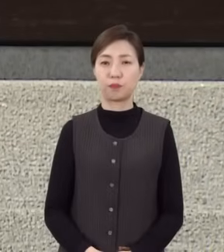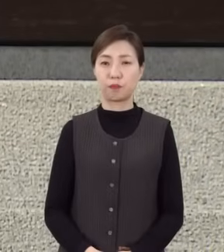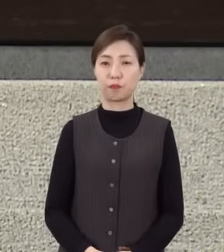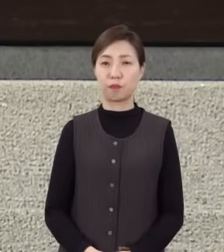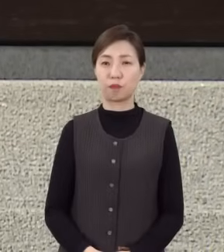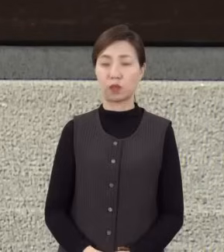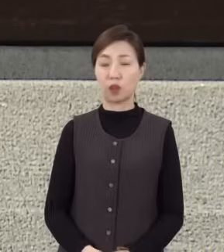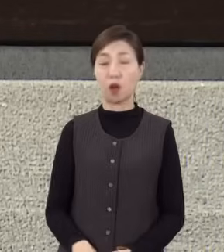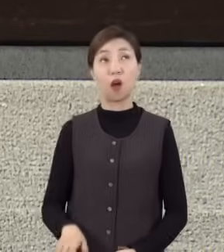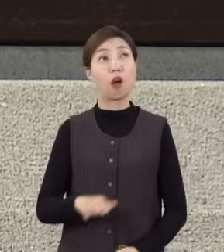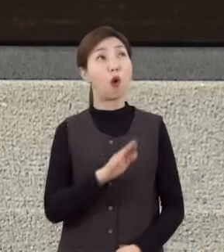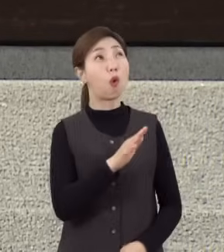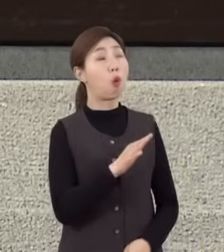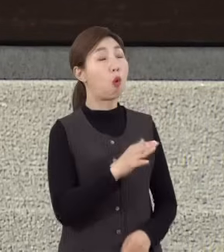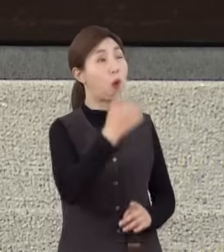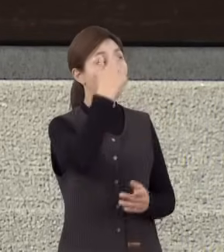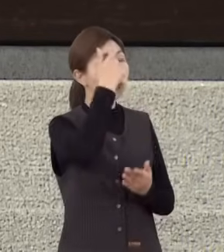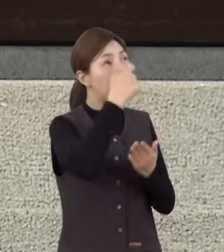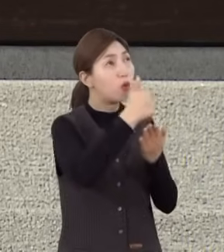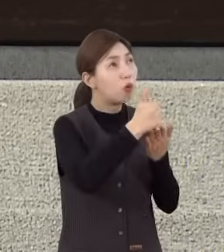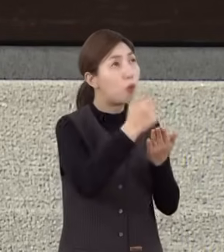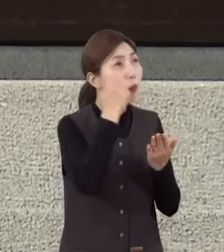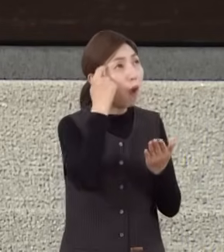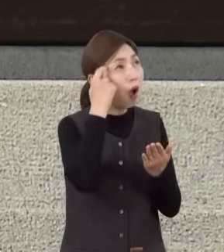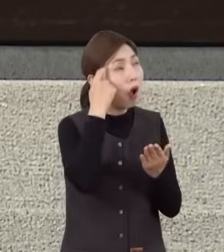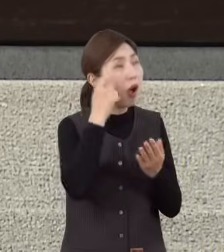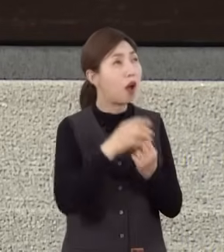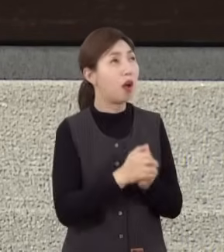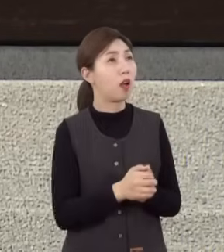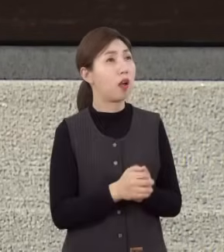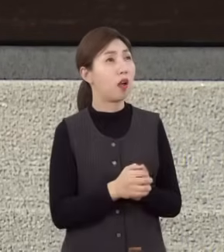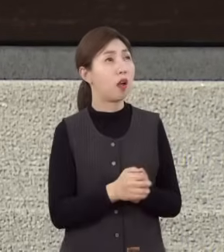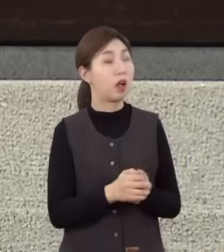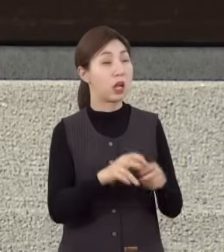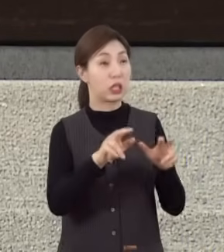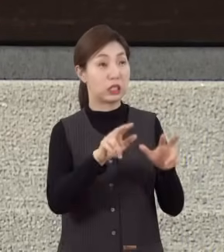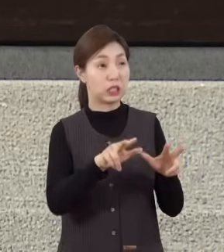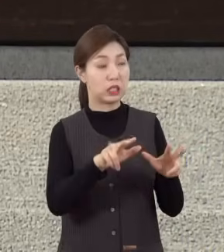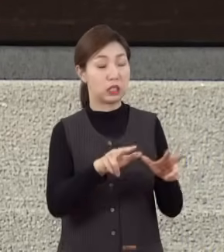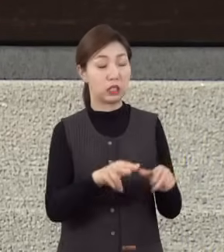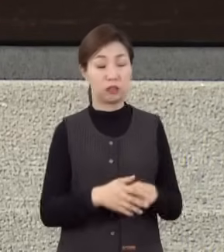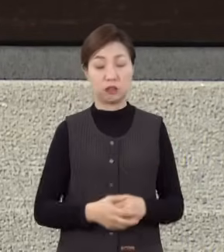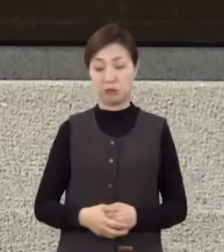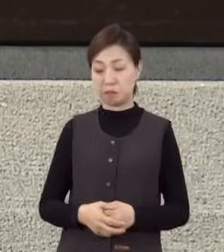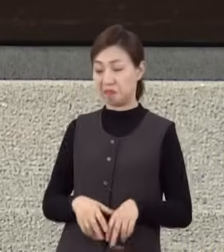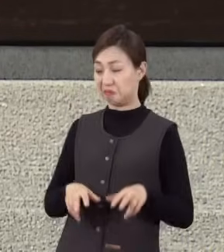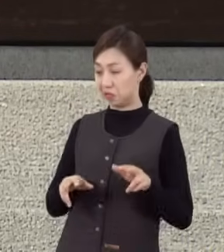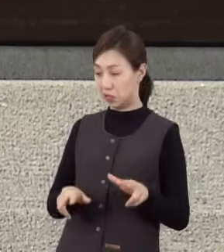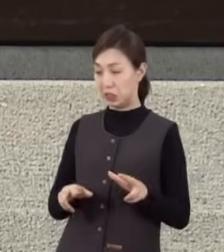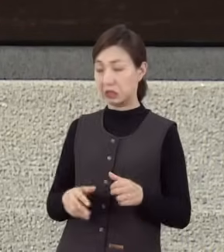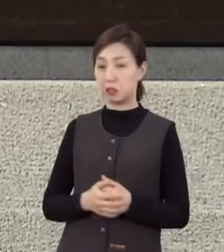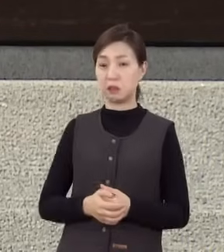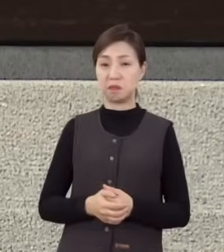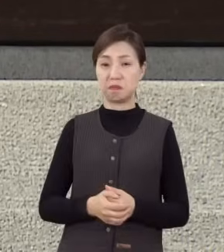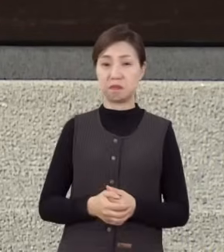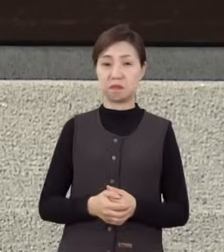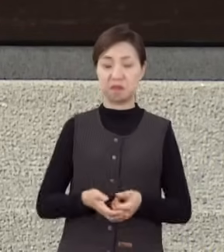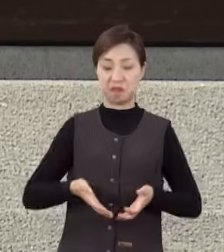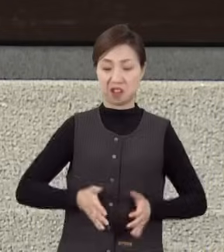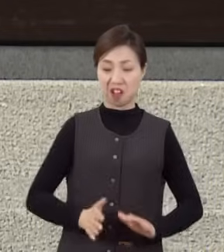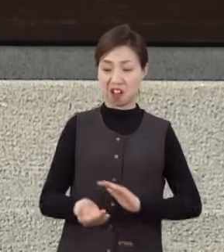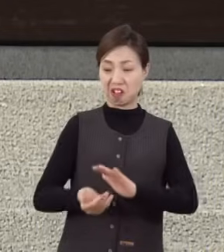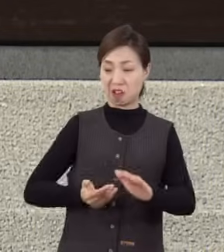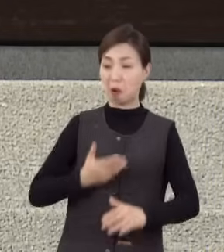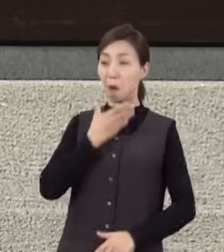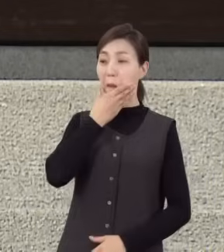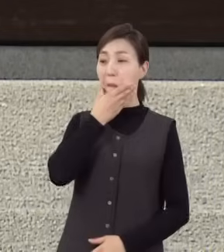부처님 왜 그런 것입니까? 이번 생에 복을 짓지 않고 전생에